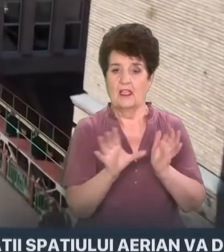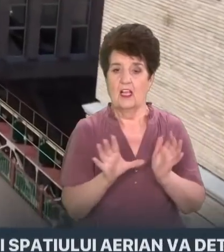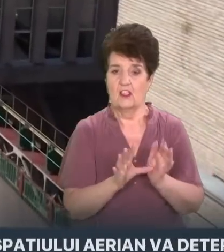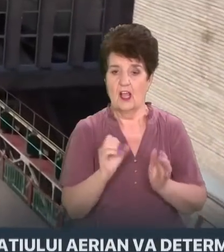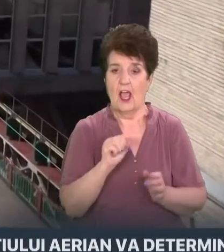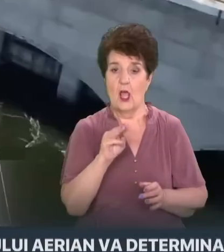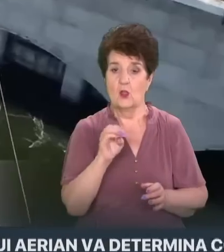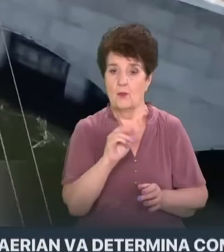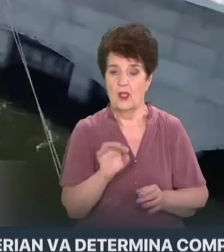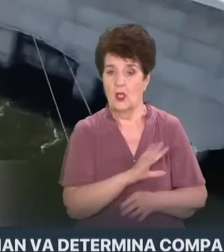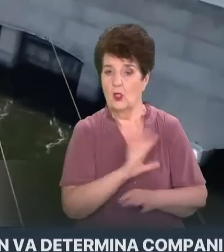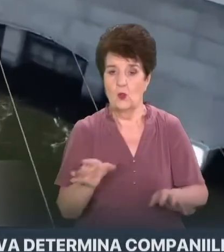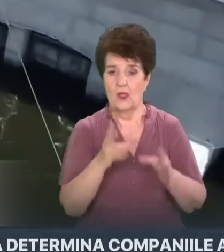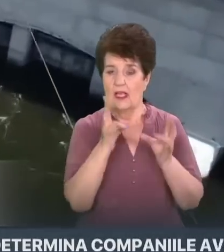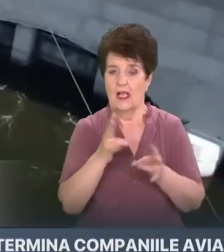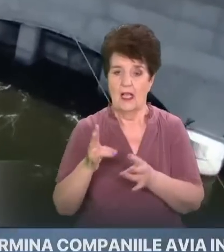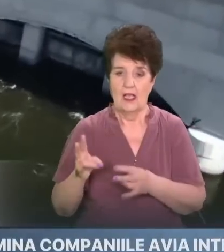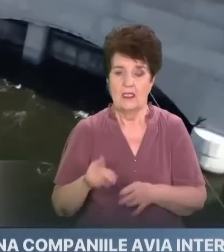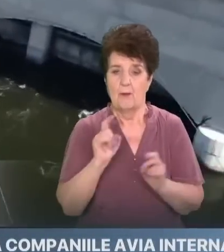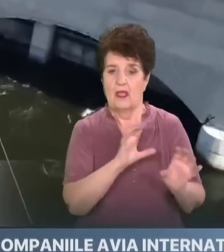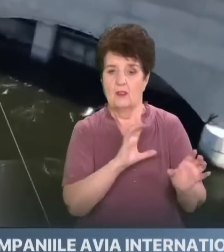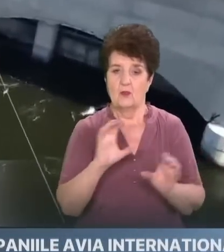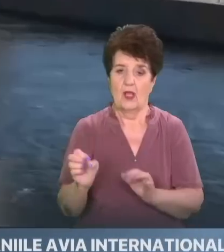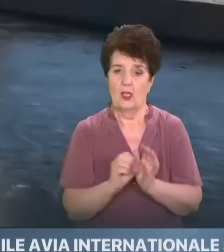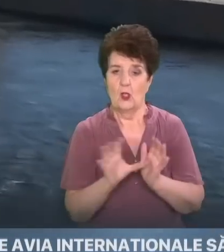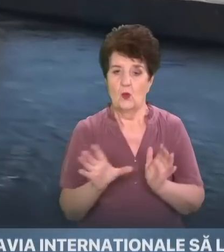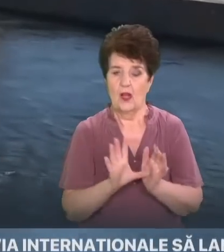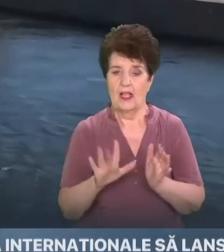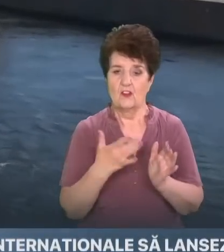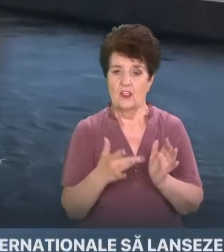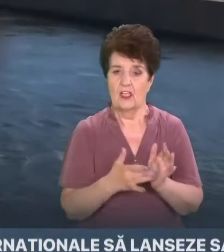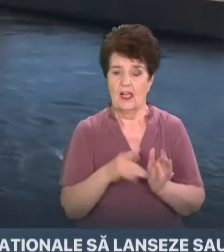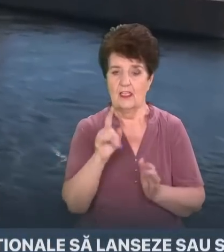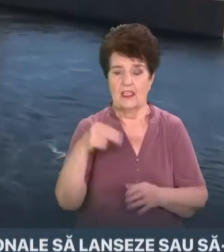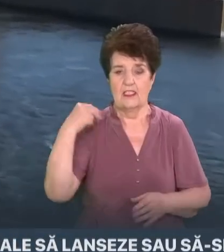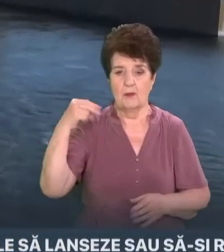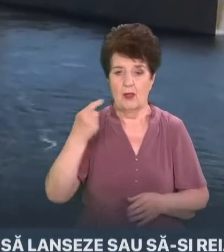spune că nu există riscuri directe pentru securitatea nucleară a centralei nucleare din Zaporojie.